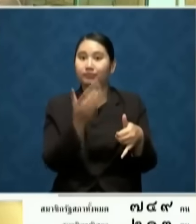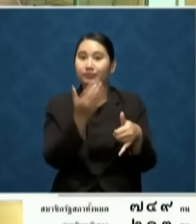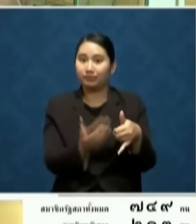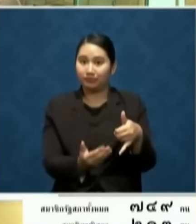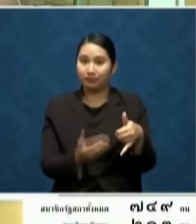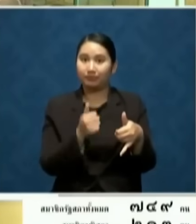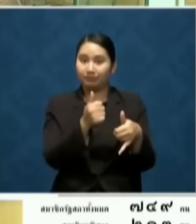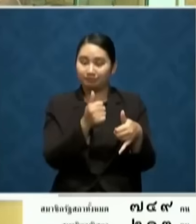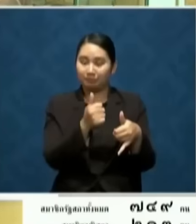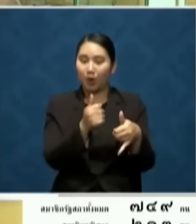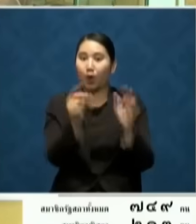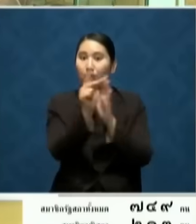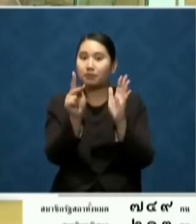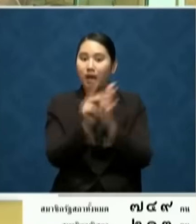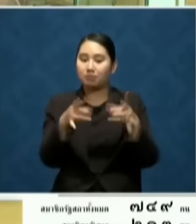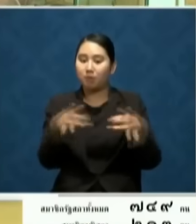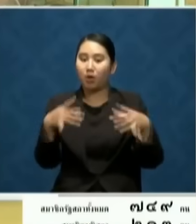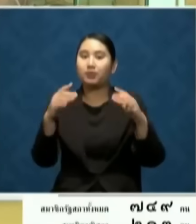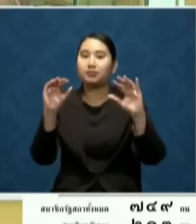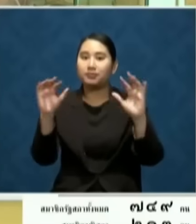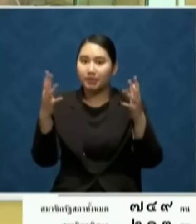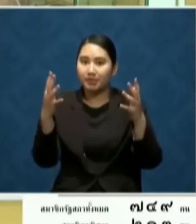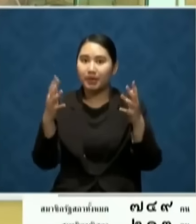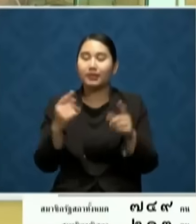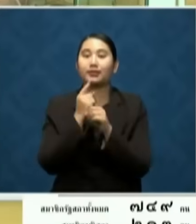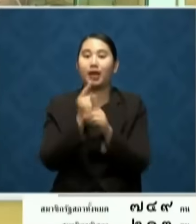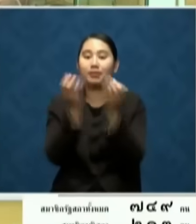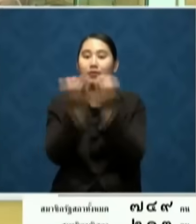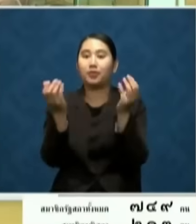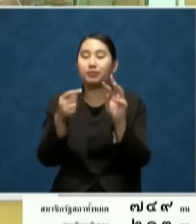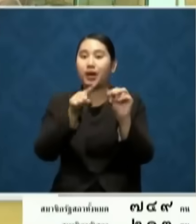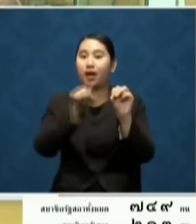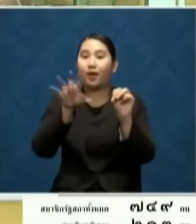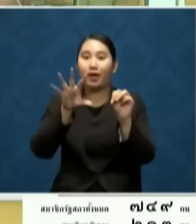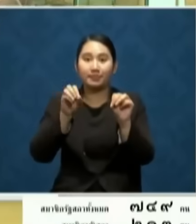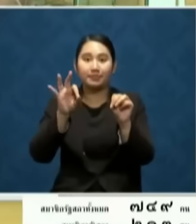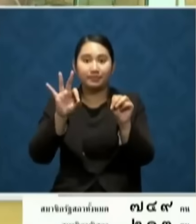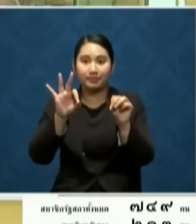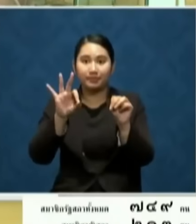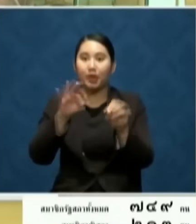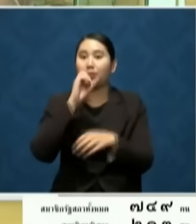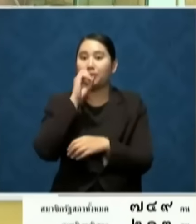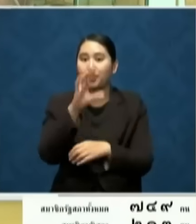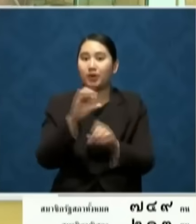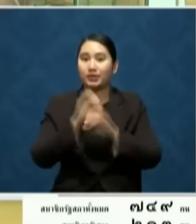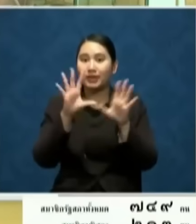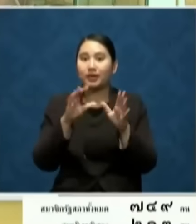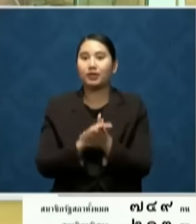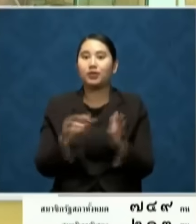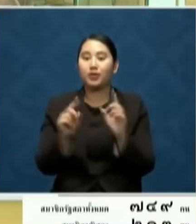งนะคะว่าท่านเนี่ยไม่ต้องแสดงการกระทำอะไรที่เป็นการปลุกปั่นม็อบทั้งนี้เมื่อท่านเนี่ยไปลงพื้น